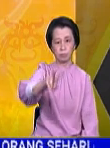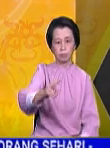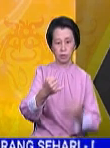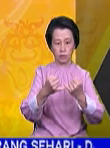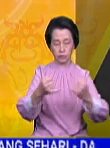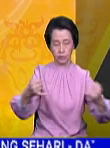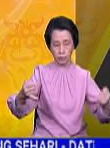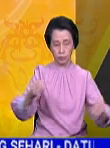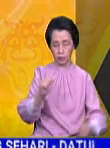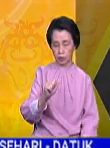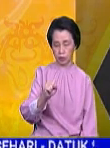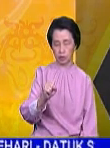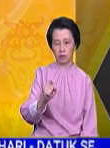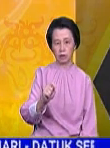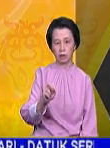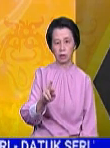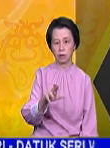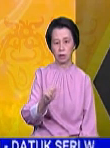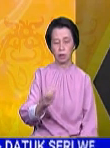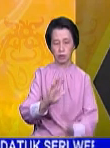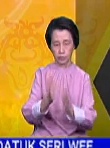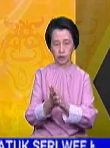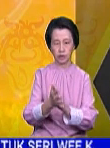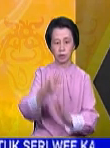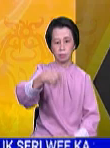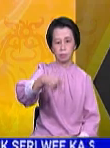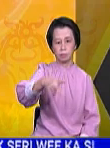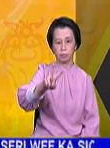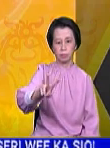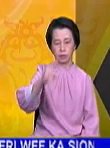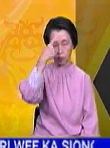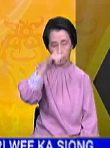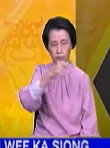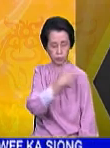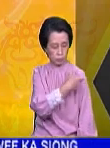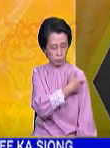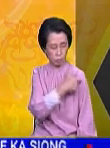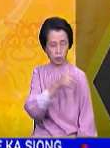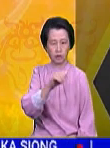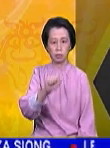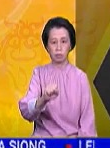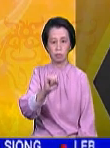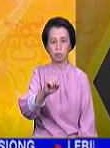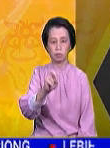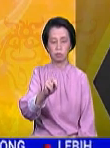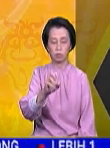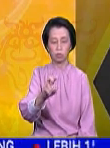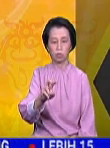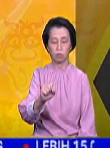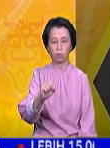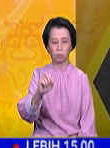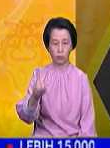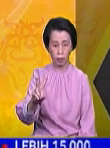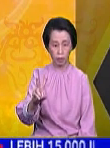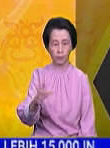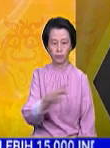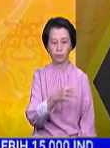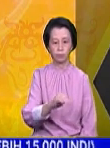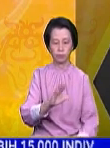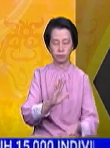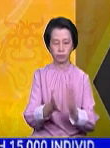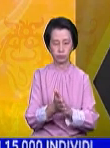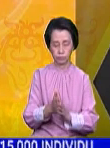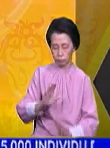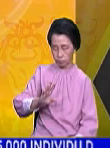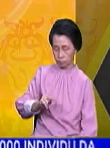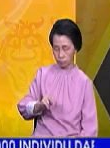jenis AstraZeneca kini dijadikan PPV untuk vaksin Sinovac. Menurut kenyataan jawatankuasa Pengurusan Bencana